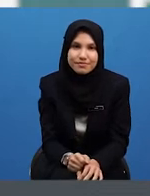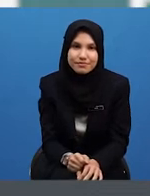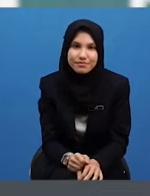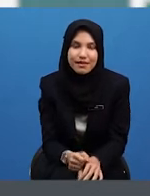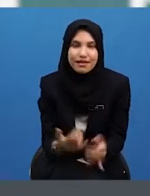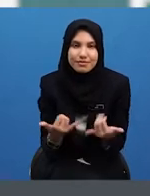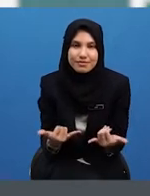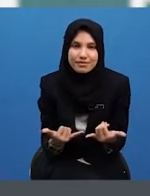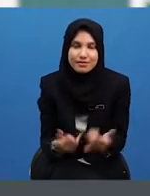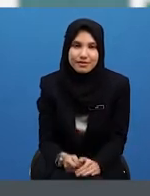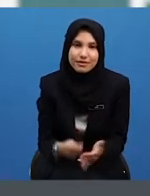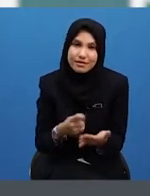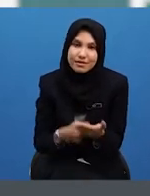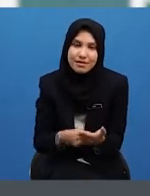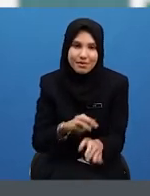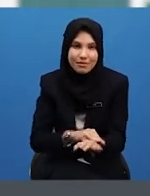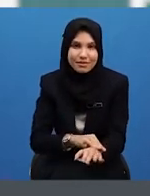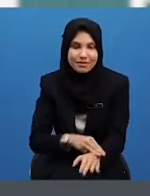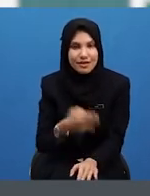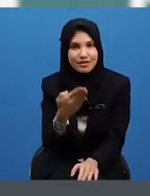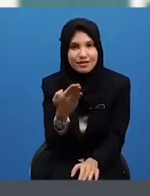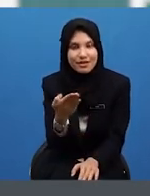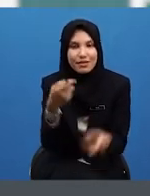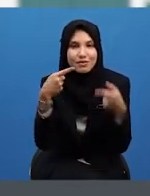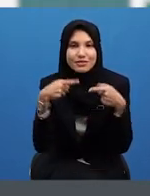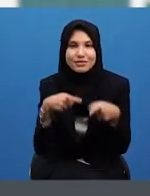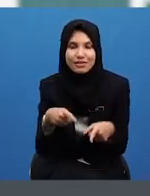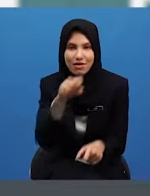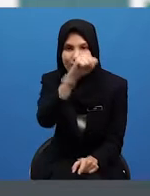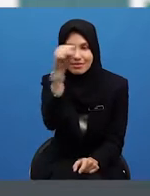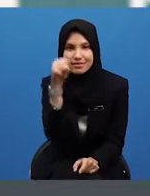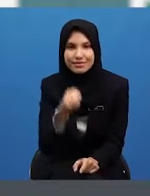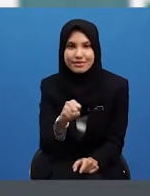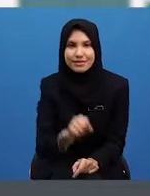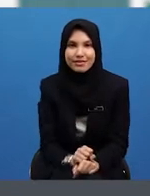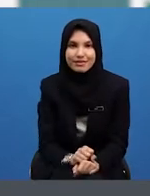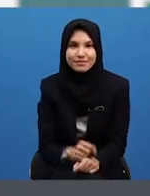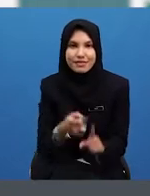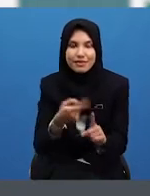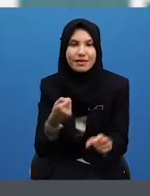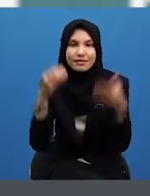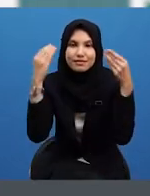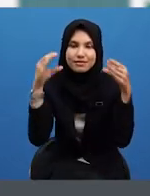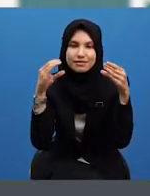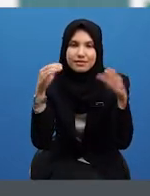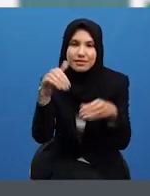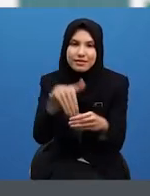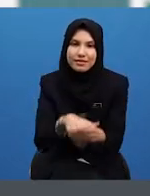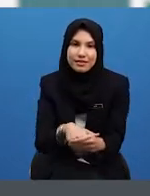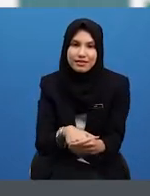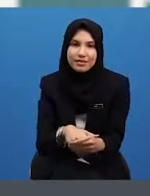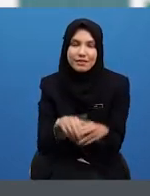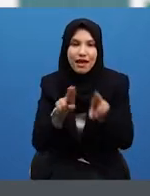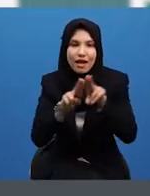sang tipe Mischa kamu jawab soalan soalan dari ceguk Dalam uji